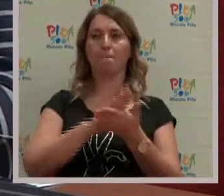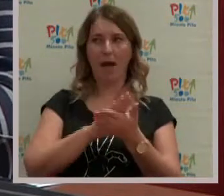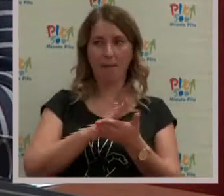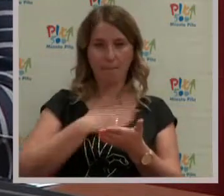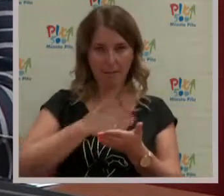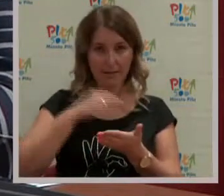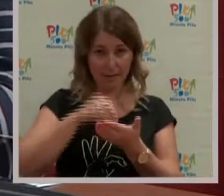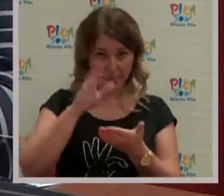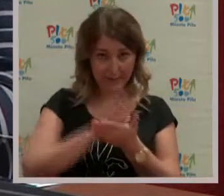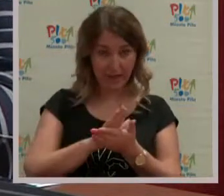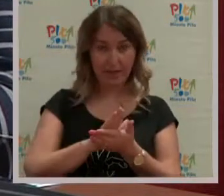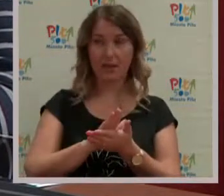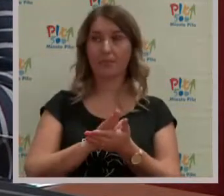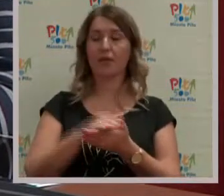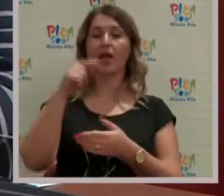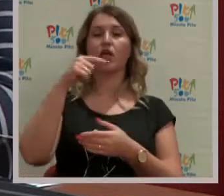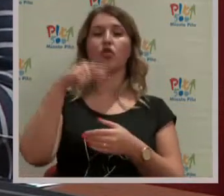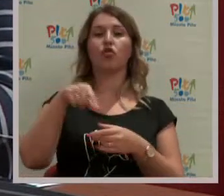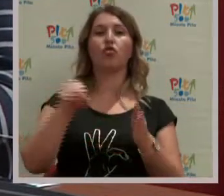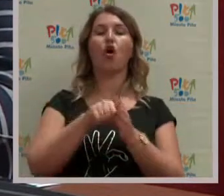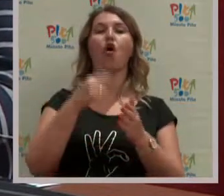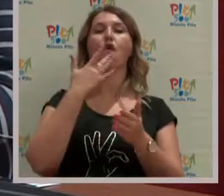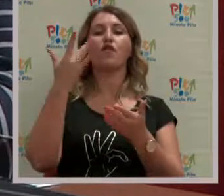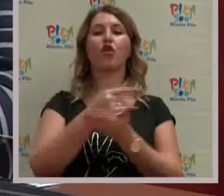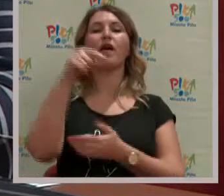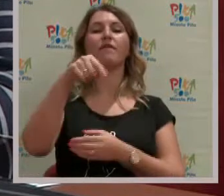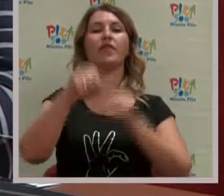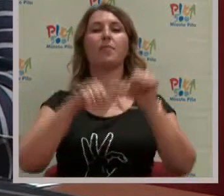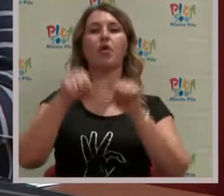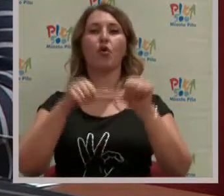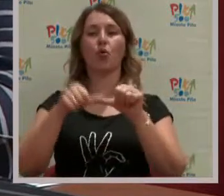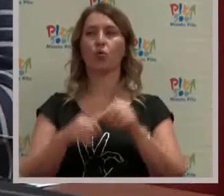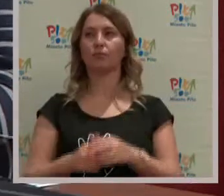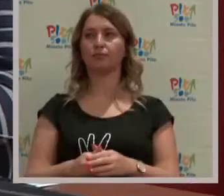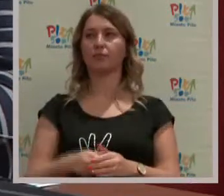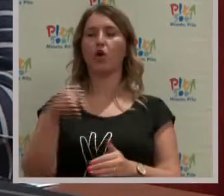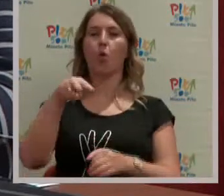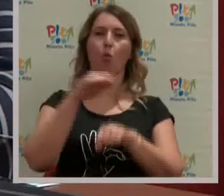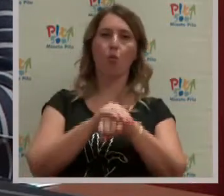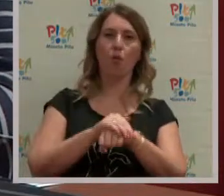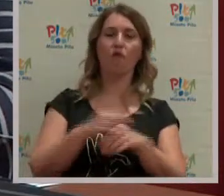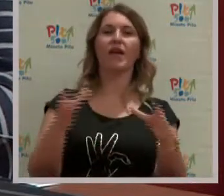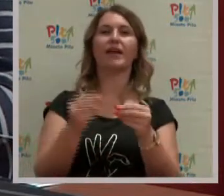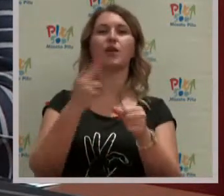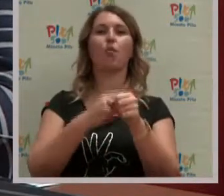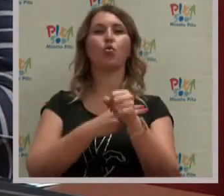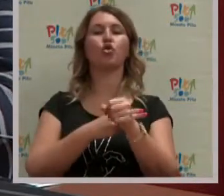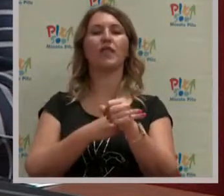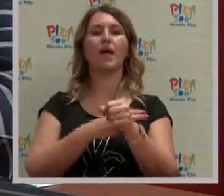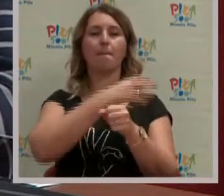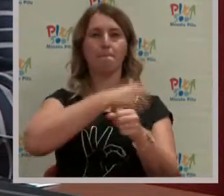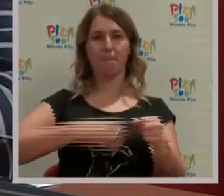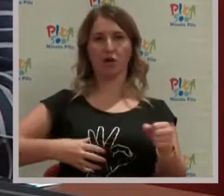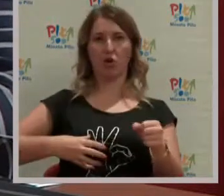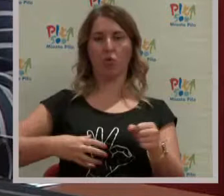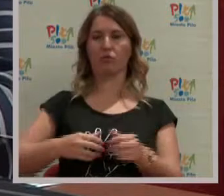budżecie miasta do wykonania w bieżącym roku na podstawie umów zawartych z urzędem przede wszystkim umów zawartych z Urzędem Marszałkowskim na